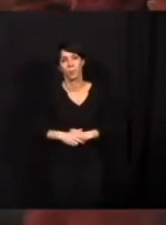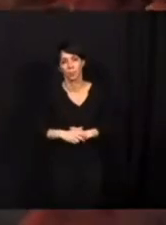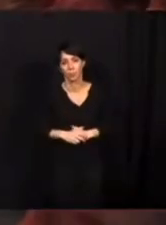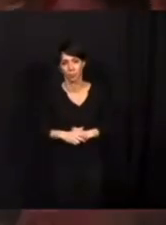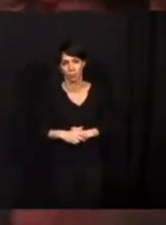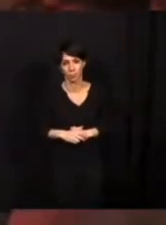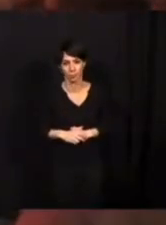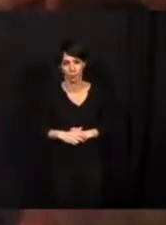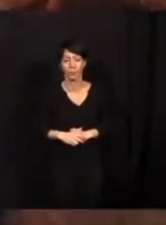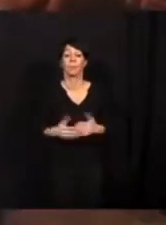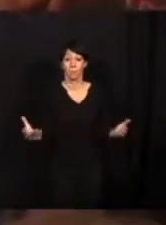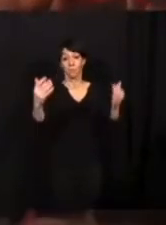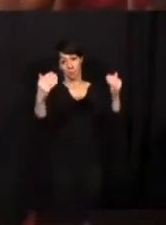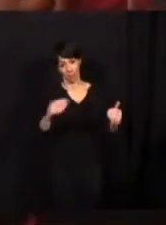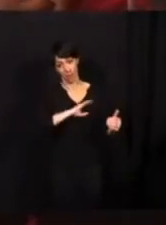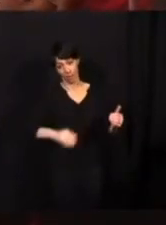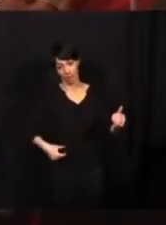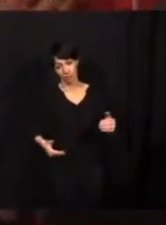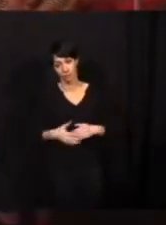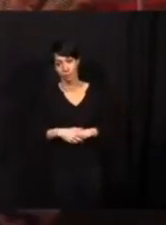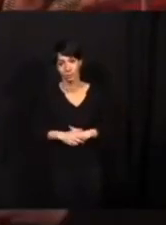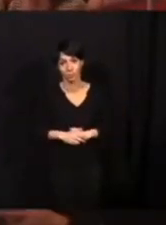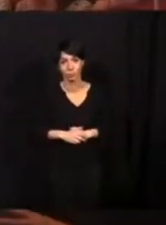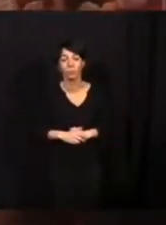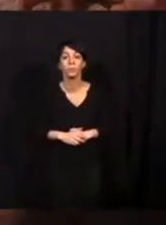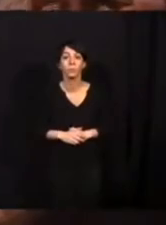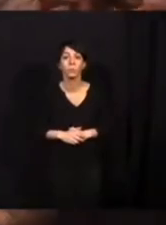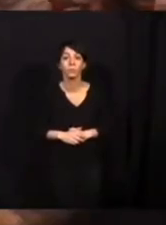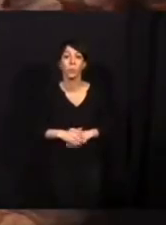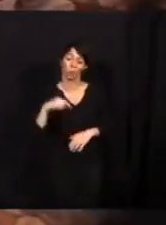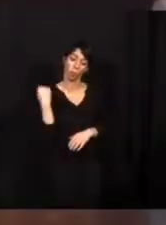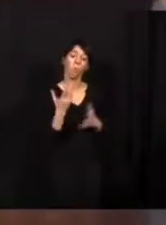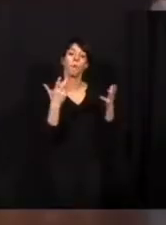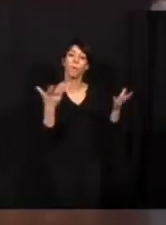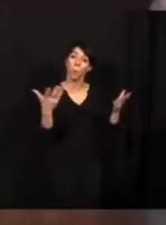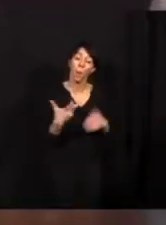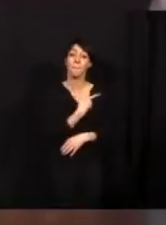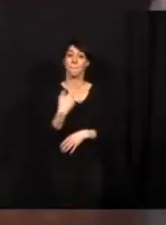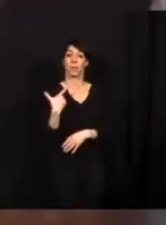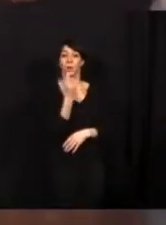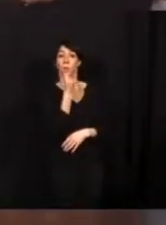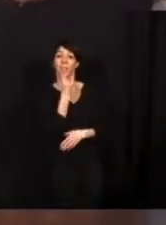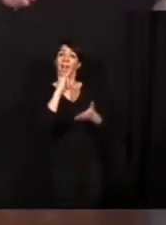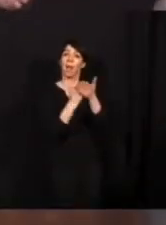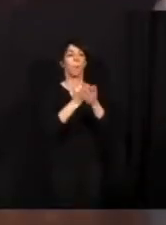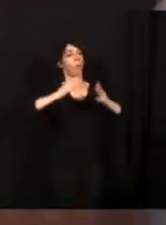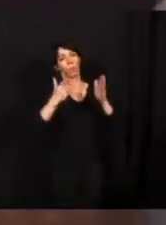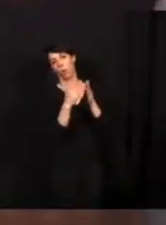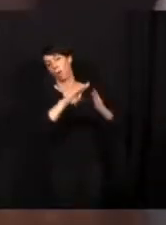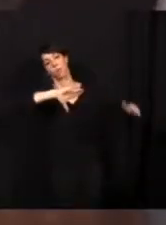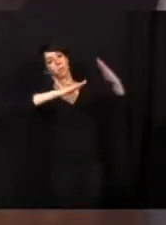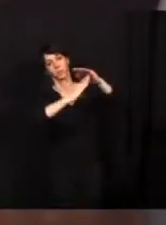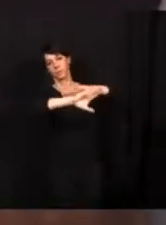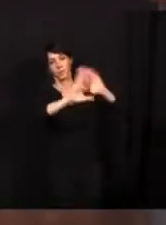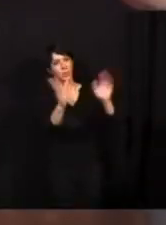Et enfin, nous demandons la fin de l'imposition des pensions alimentaires. Les contributions alimentaires d'un